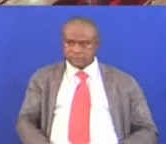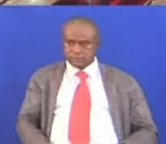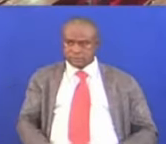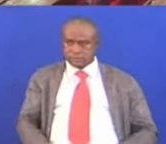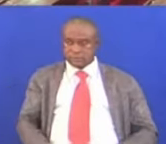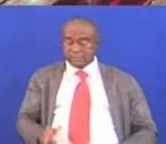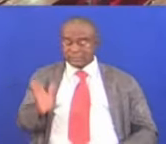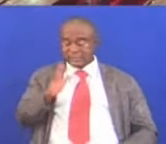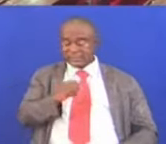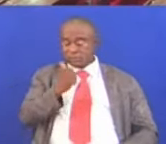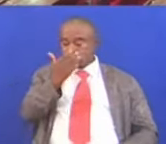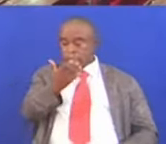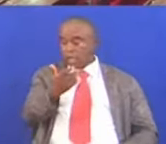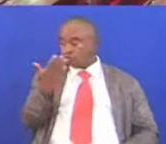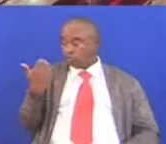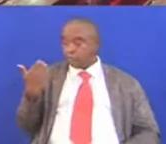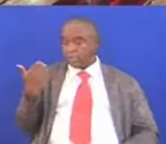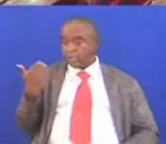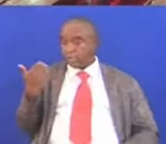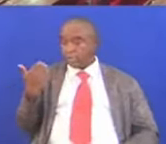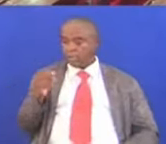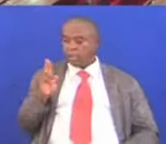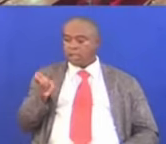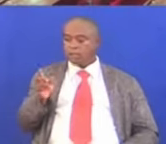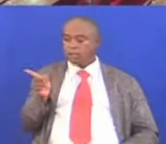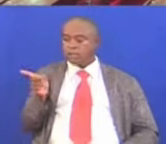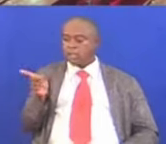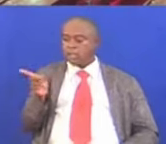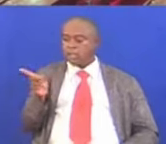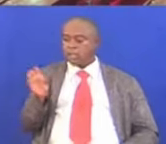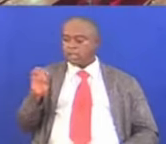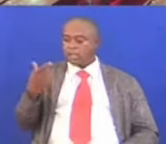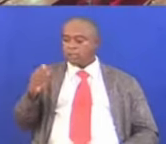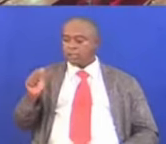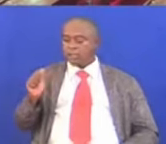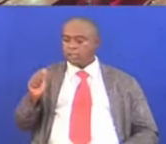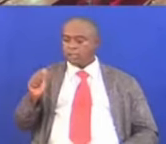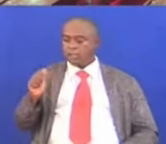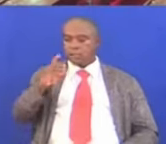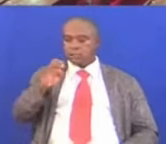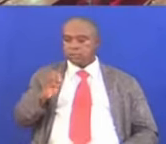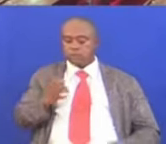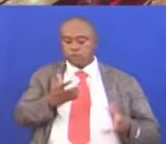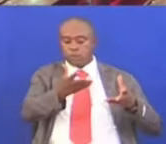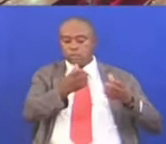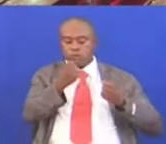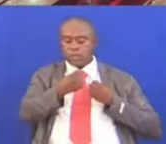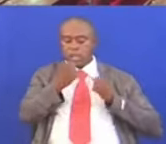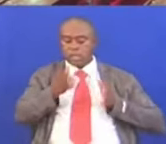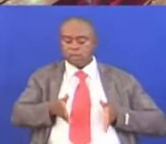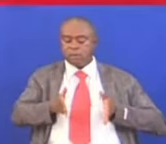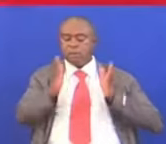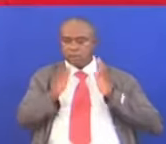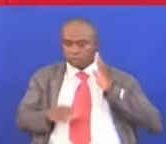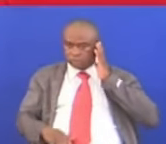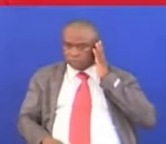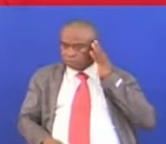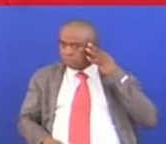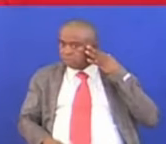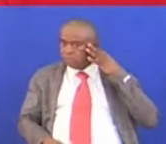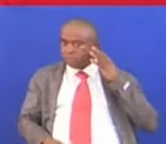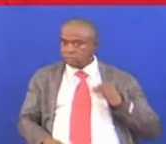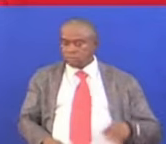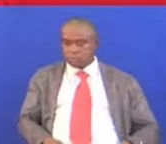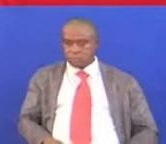siku tanash geita dc wangy gari barani na